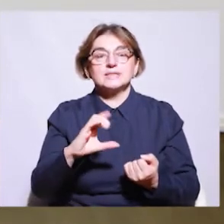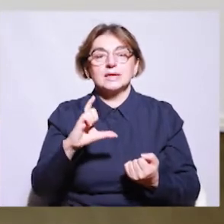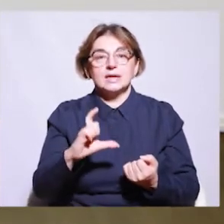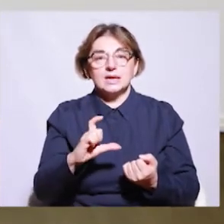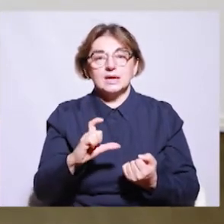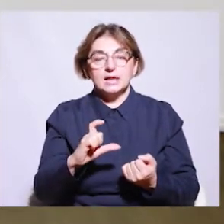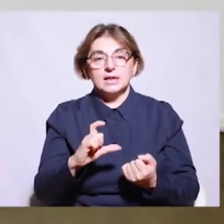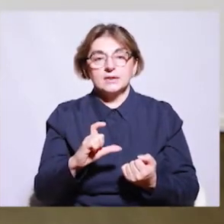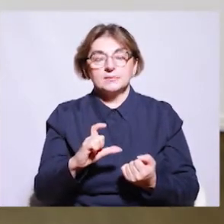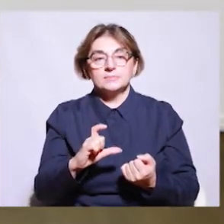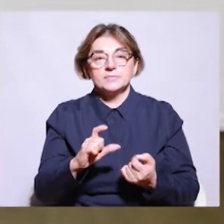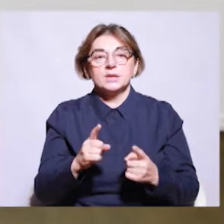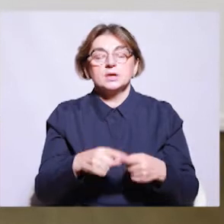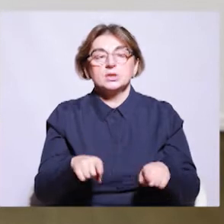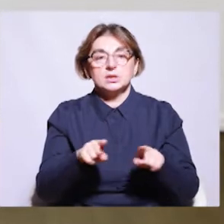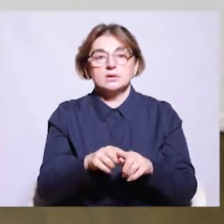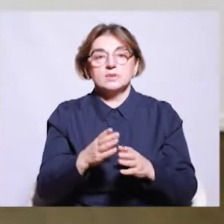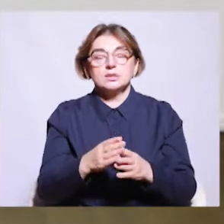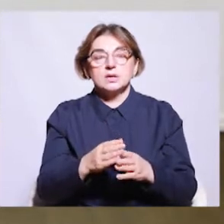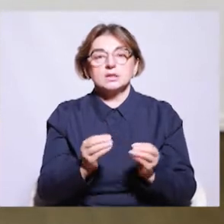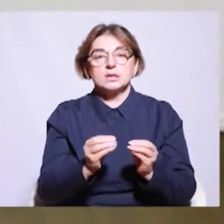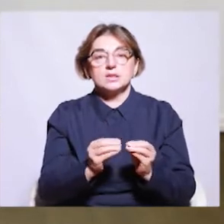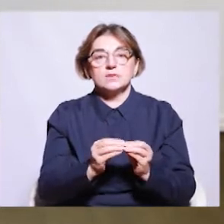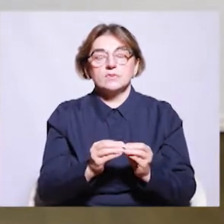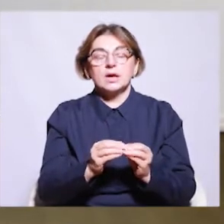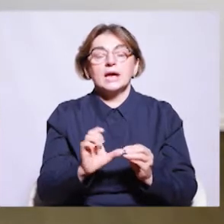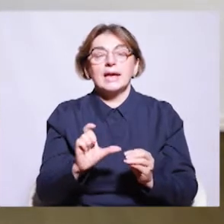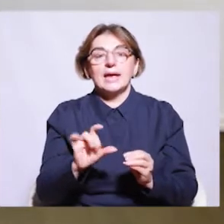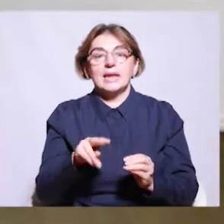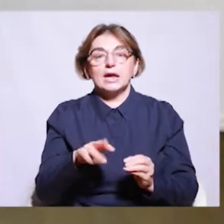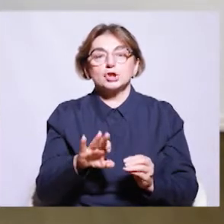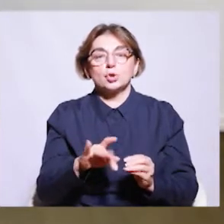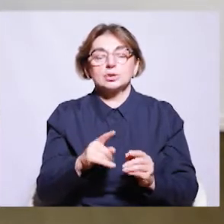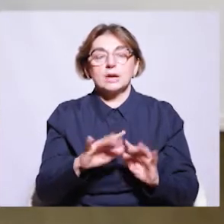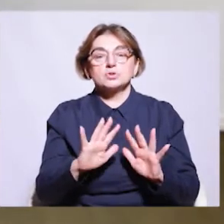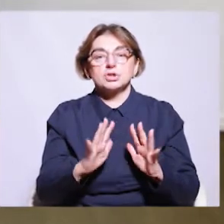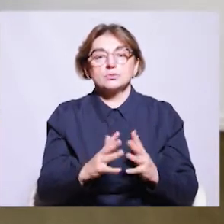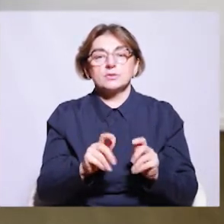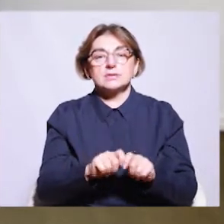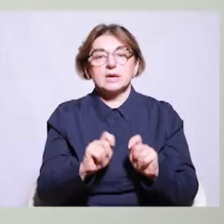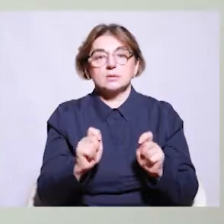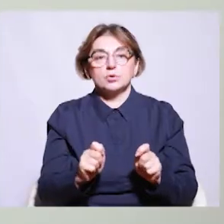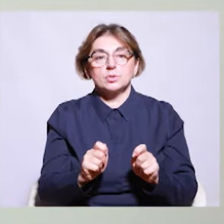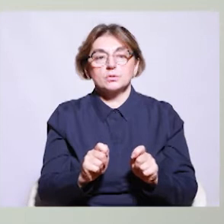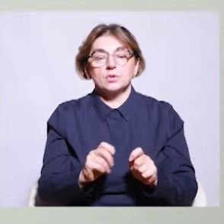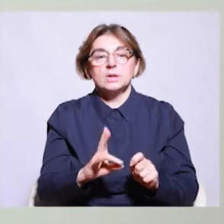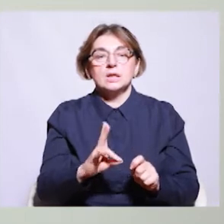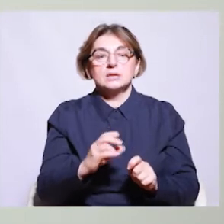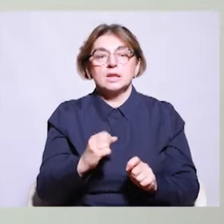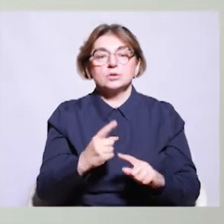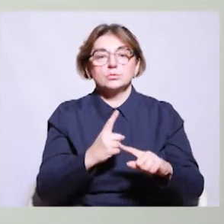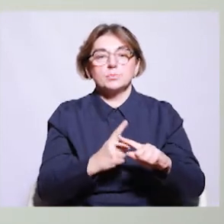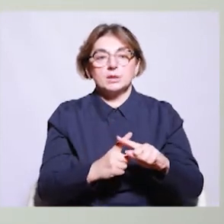როგორც წინა შემთხვევაში, იმიტომ რომ იგიც არის ანალოგიურად ელექტროლიტი და ამ შემთხვევაში წარმოიქმნება